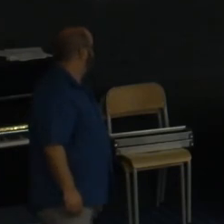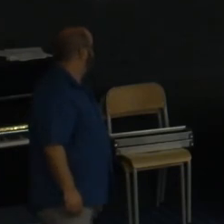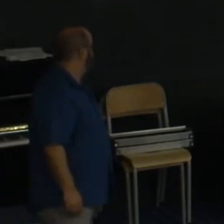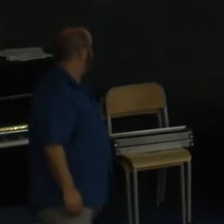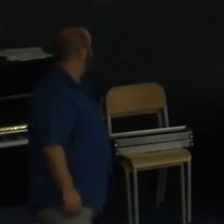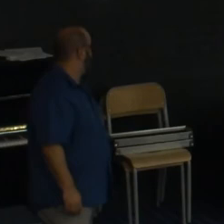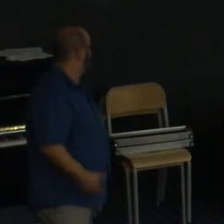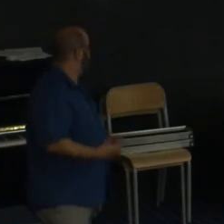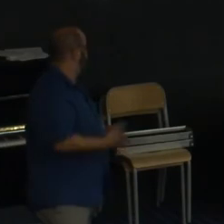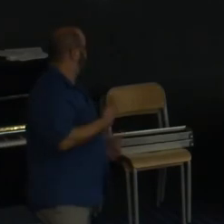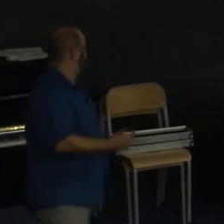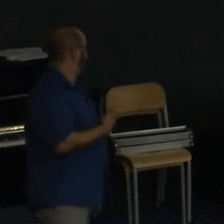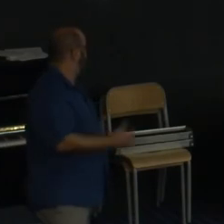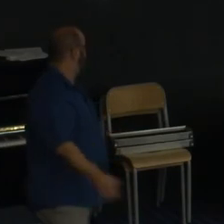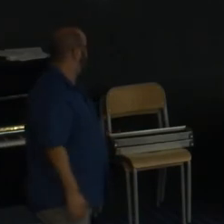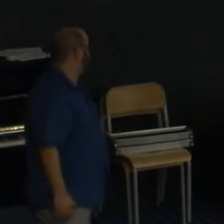Je réexécute.